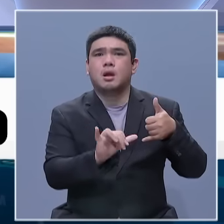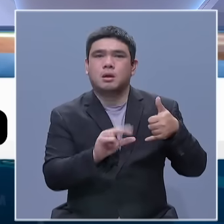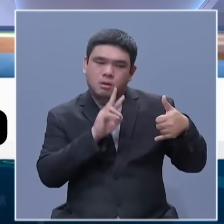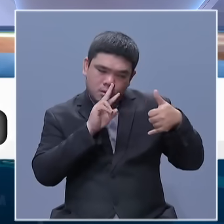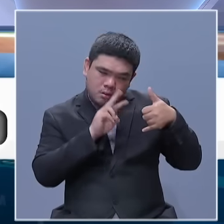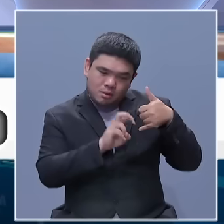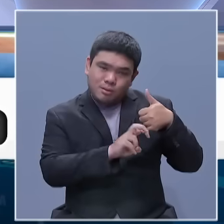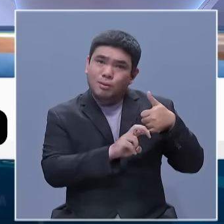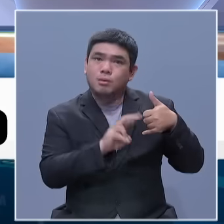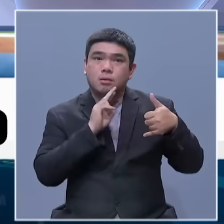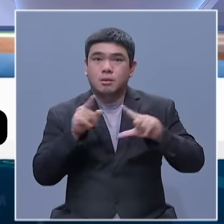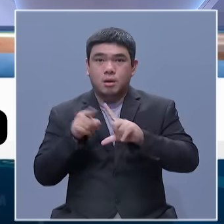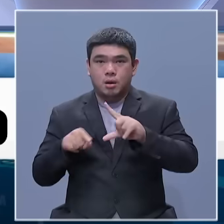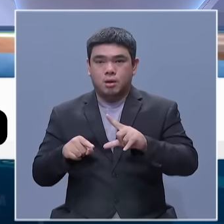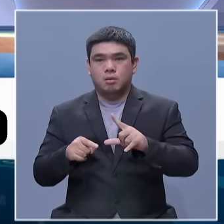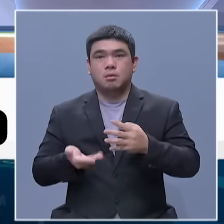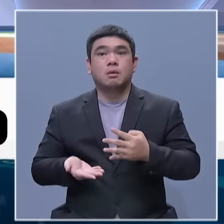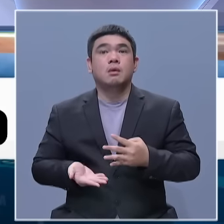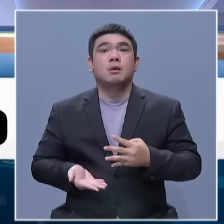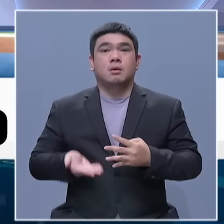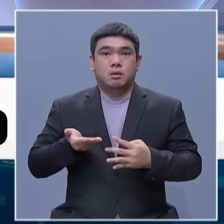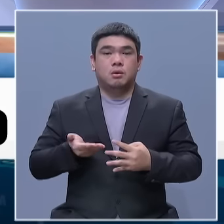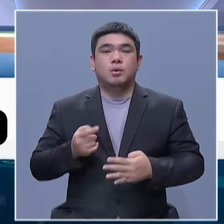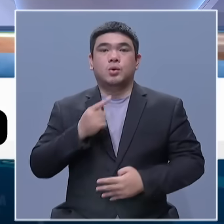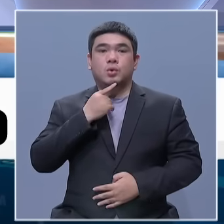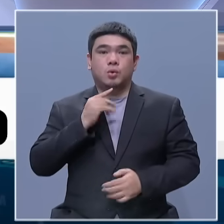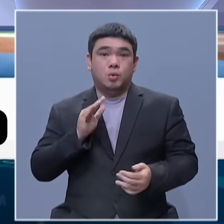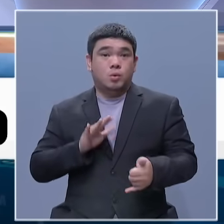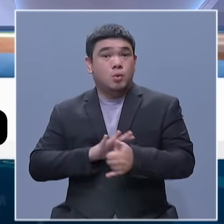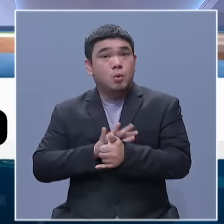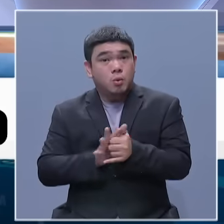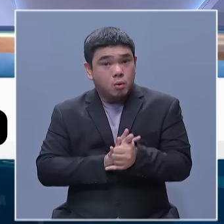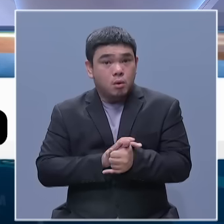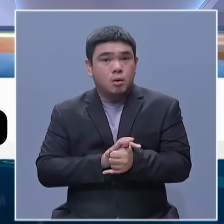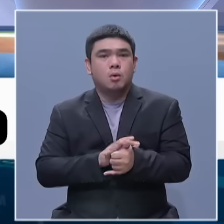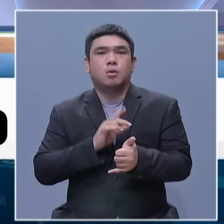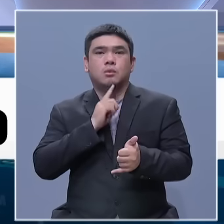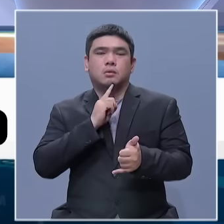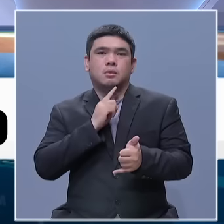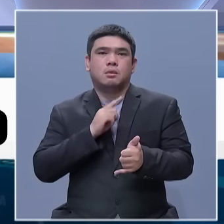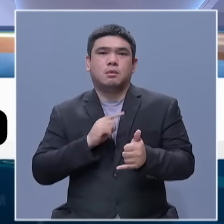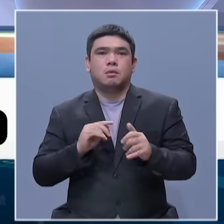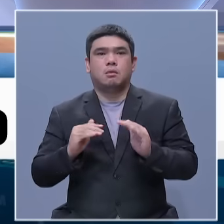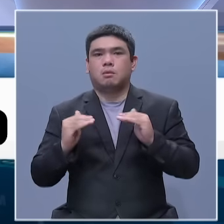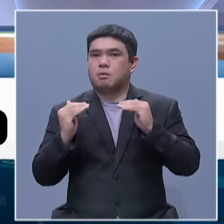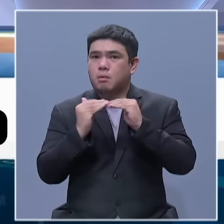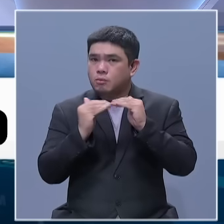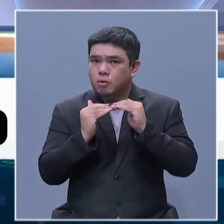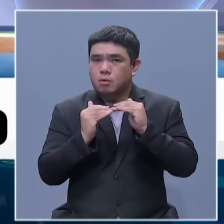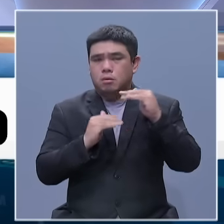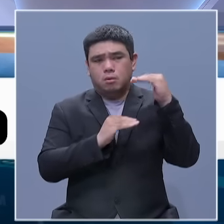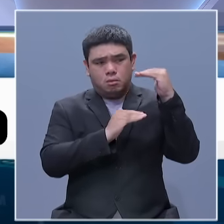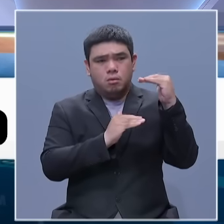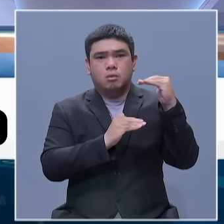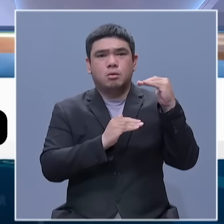าปุ๊บทางก้าวไกลเองยกระดับเรื่องของอย่างกรณีคุกคามทางเพศ ค่ะ คือโอ้โหข้อบังคับพักเรื่องของข้อกำหนดต่